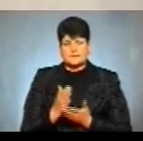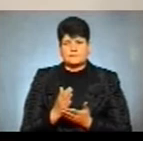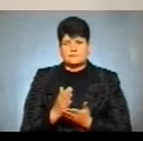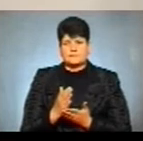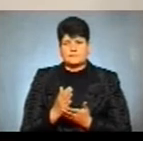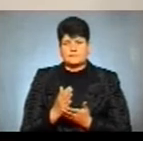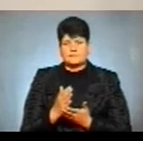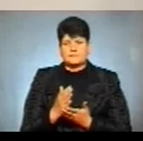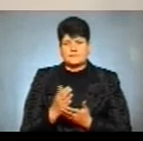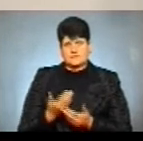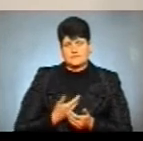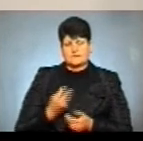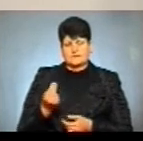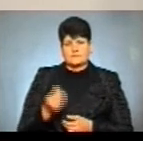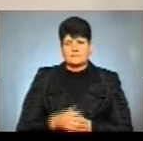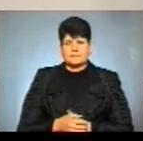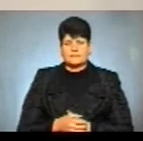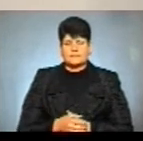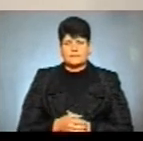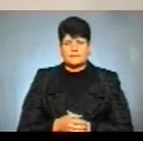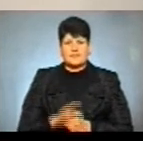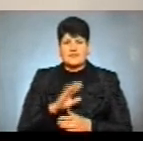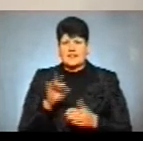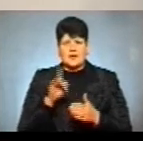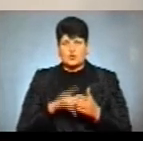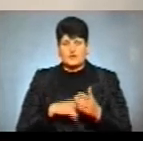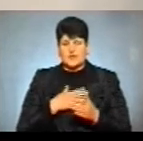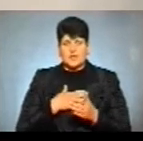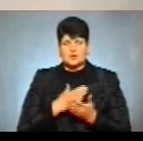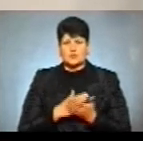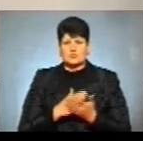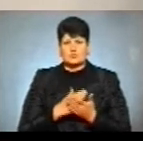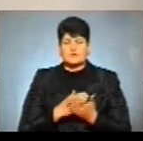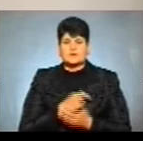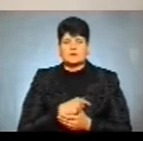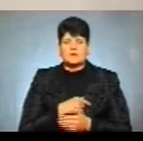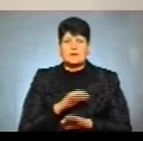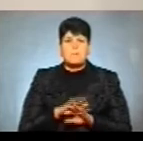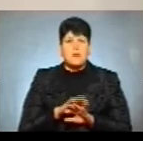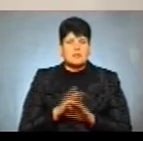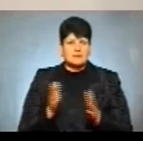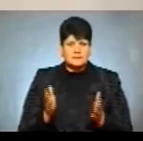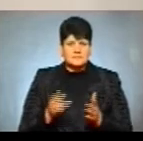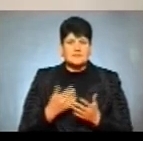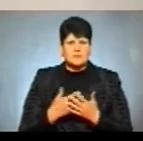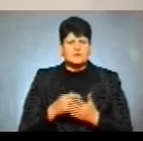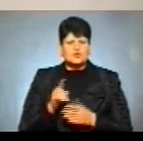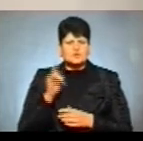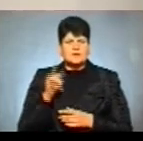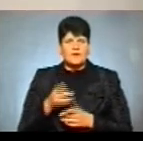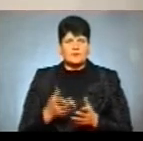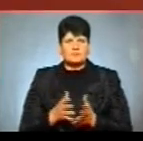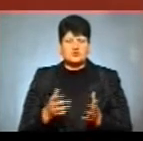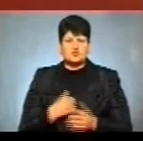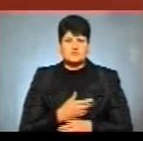знаходяться в готівці. Тобто, не довіряють наші чиновники і депутати банкам, певно, і тримають під